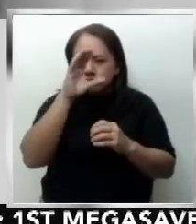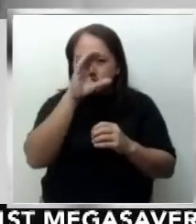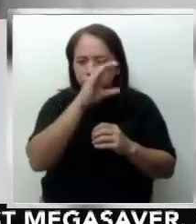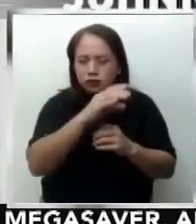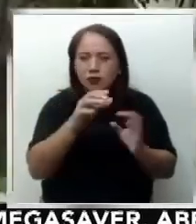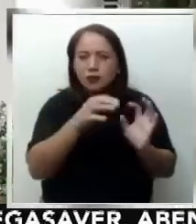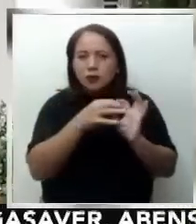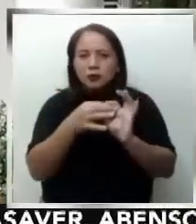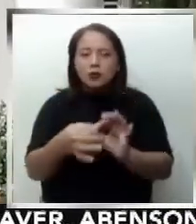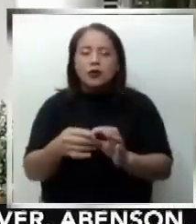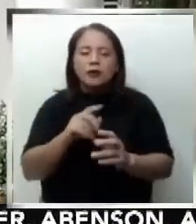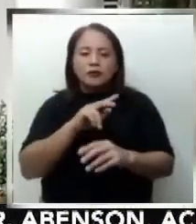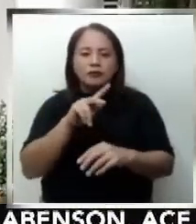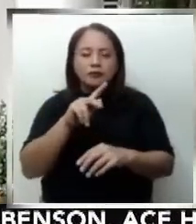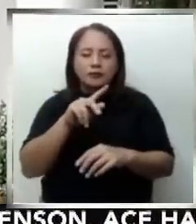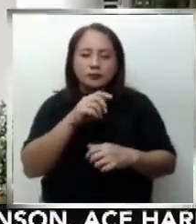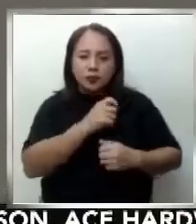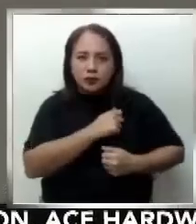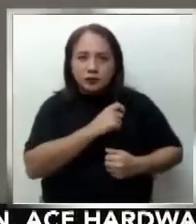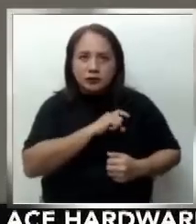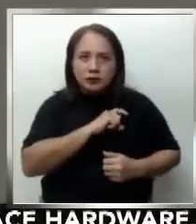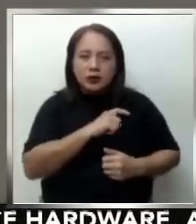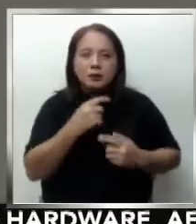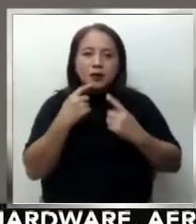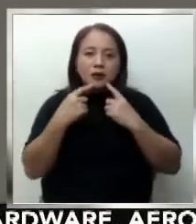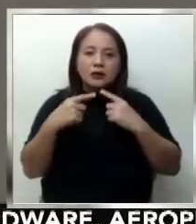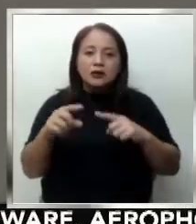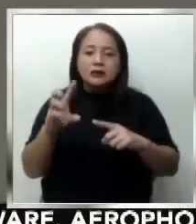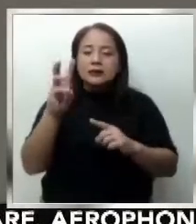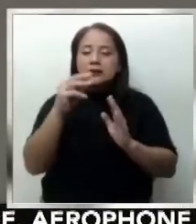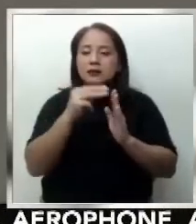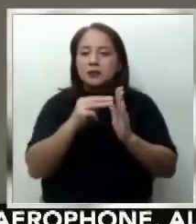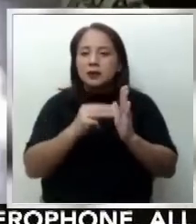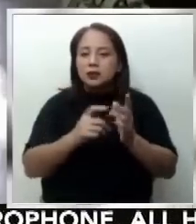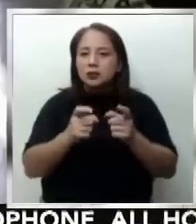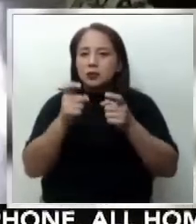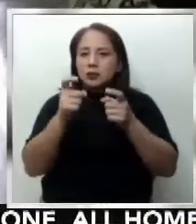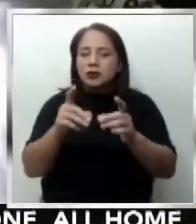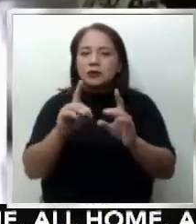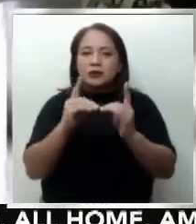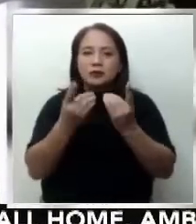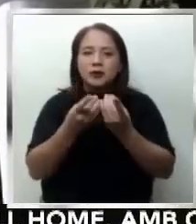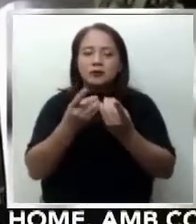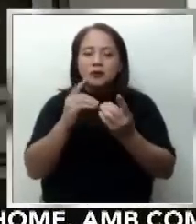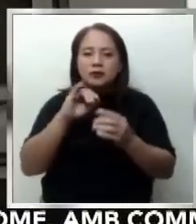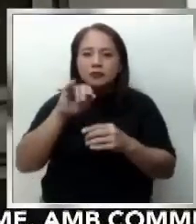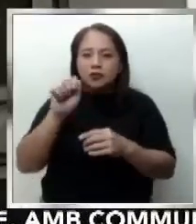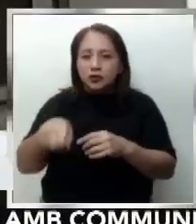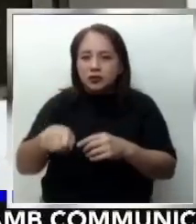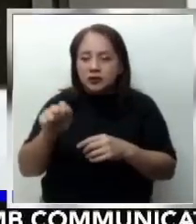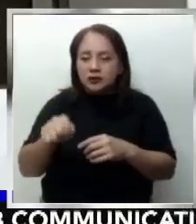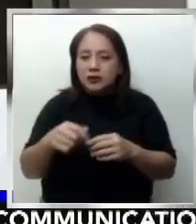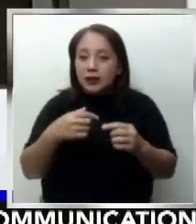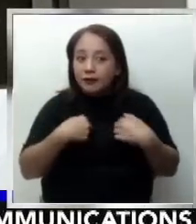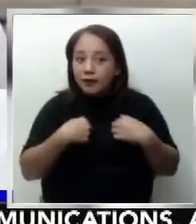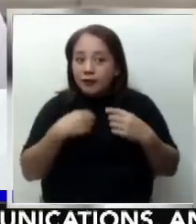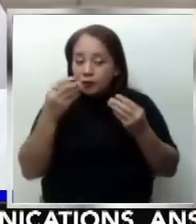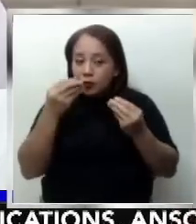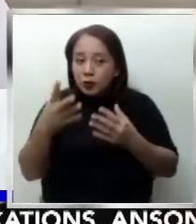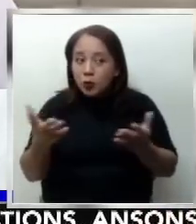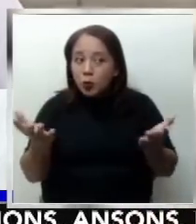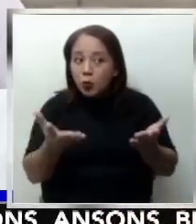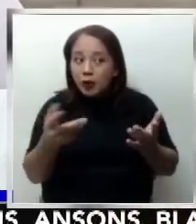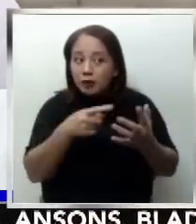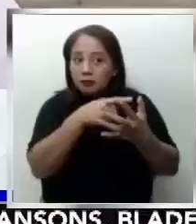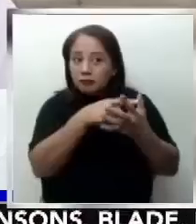National Police. May nauna na rin anunsyong 6 na milyong pisong pabuya ang Department of Justice sa mga makapagbibigay ng informasyon para madakip sila. We've